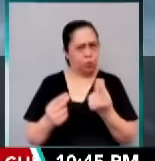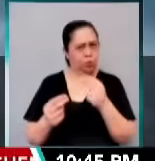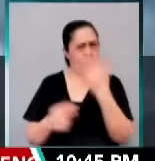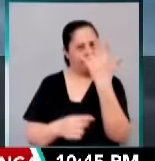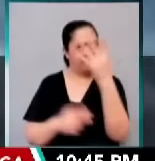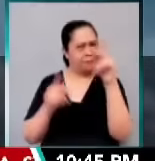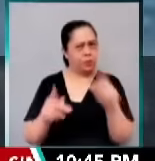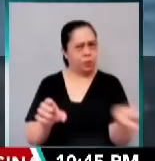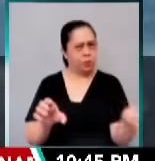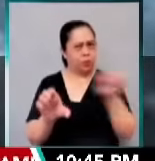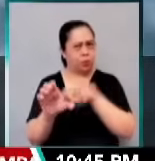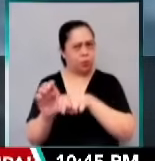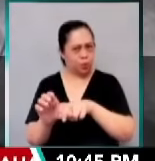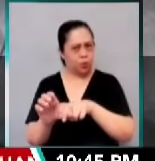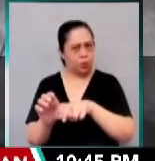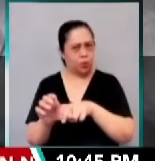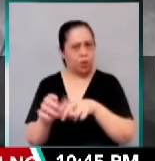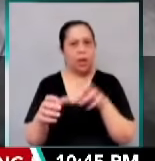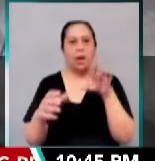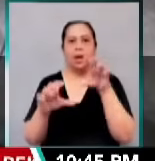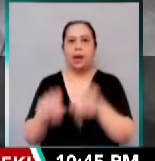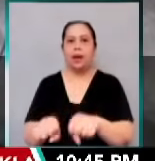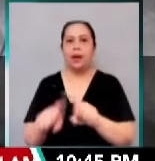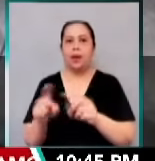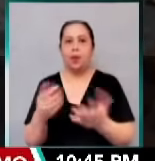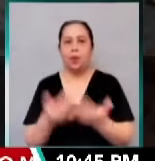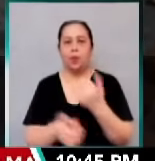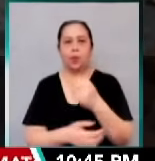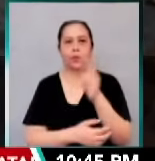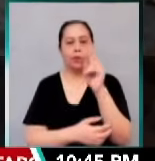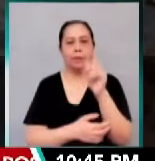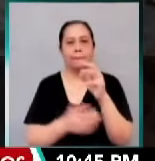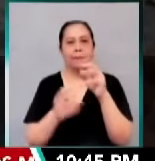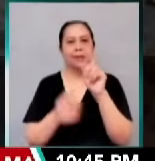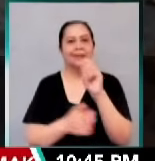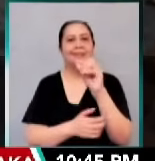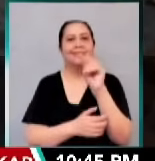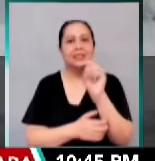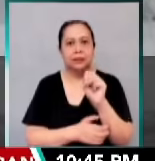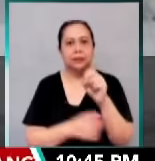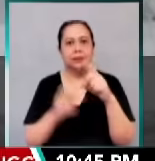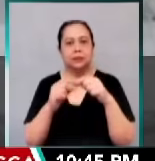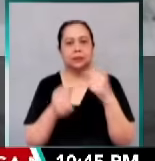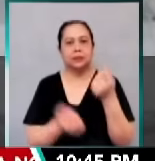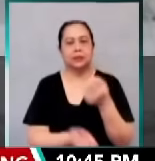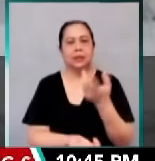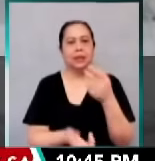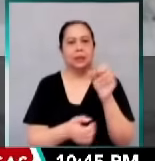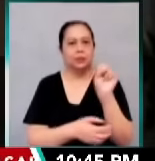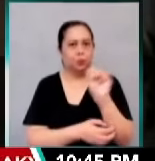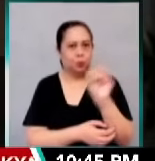rito. Nasabat sa speedboat ang halos 2.5 tonelada ng methamphetamine, 7 kilo